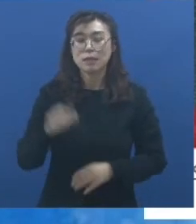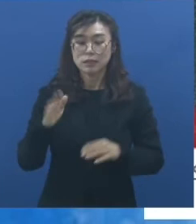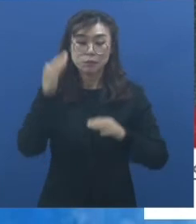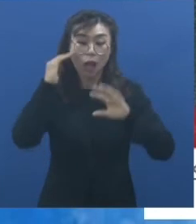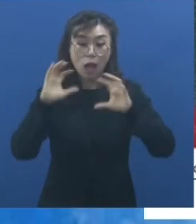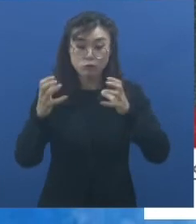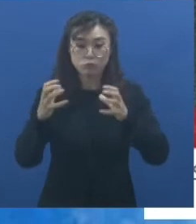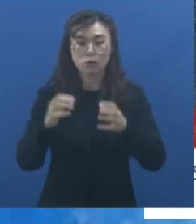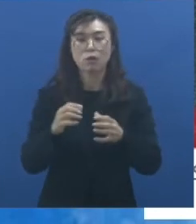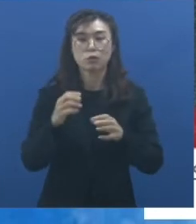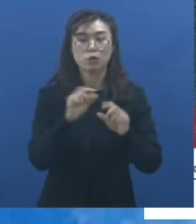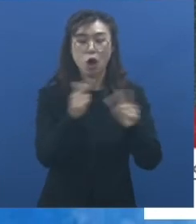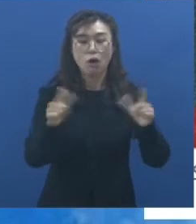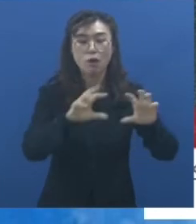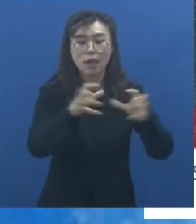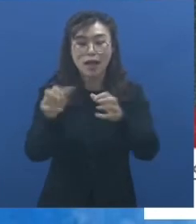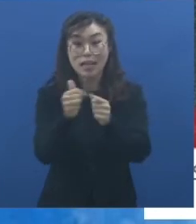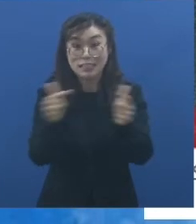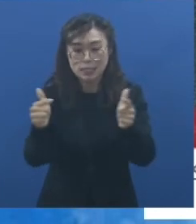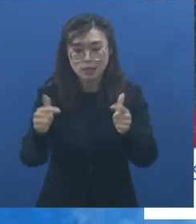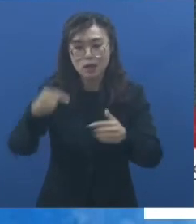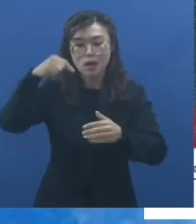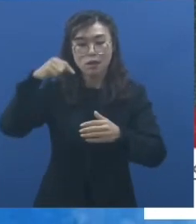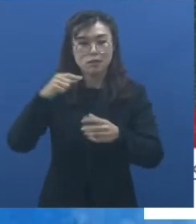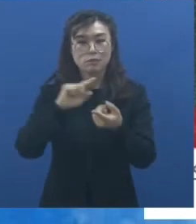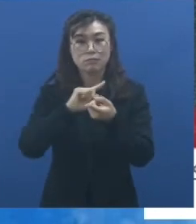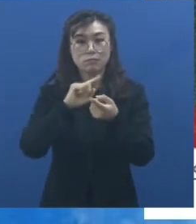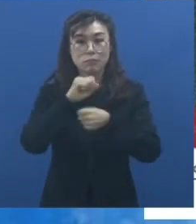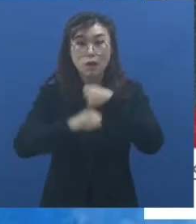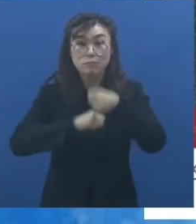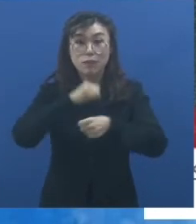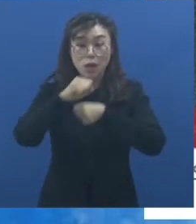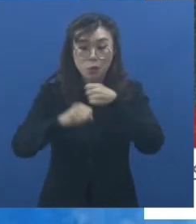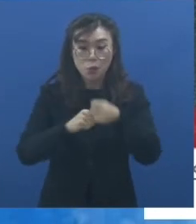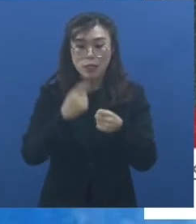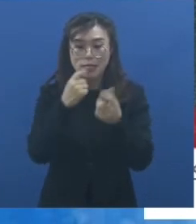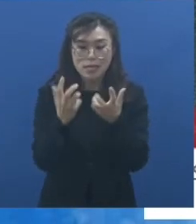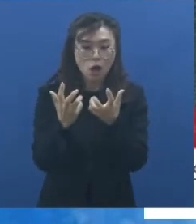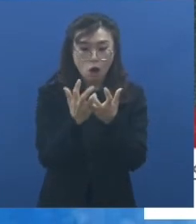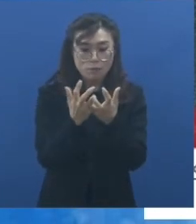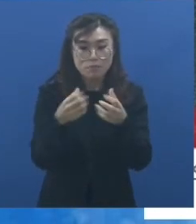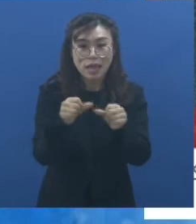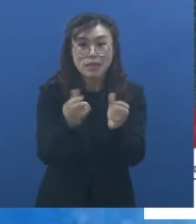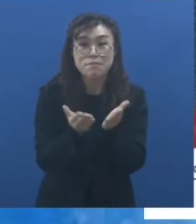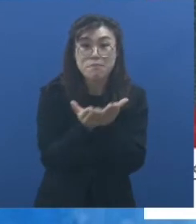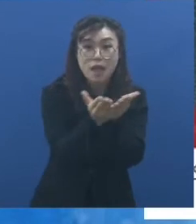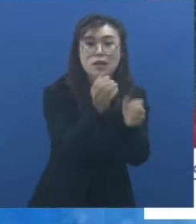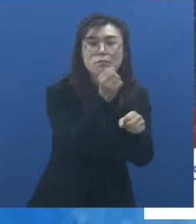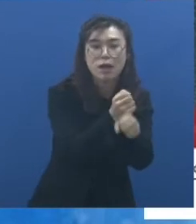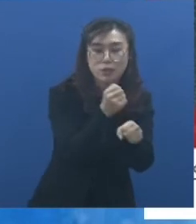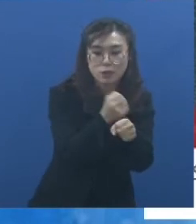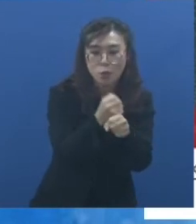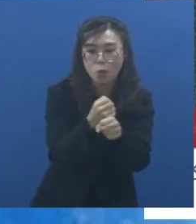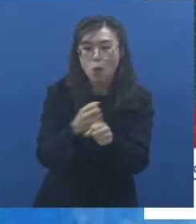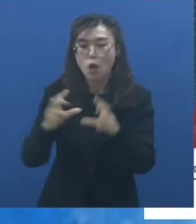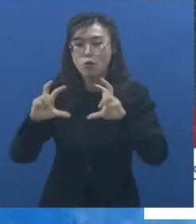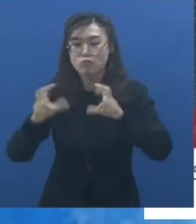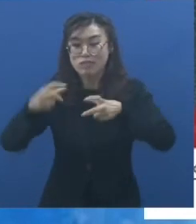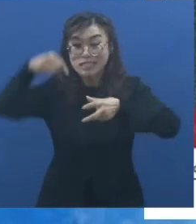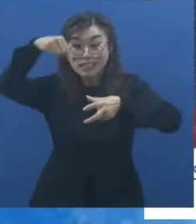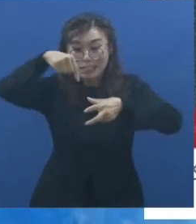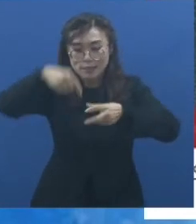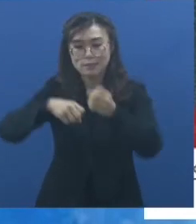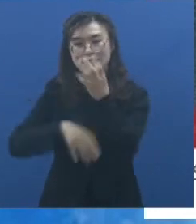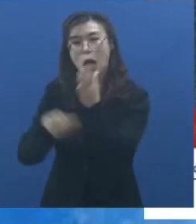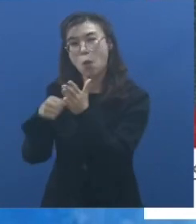쇄빙선 을 만들어서 북극항로를 개처럼 개척을 하고 그리고 북극에 있는 자원을 개발하고 이렇게 막 하고 싶은 생각들이 많이